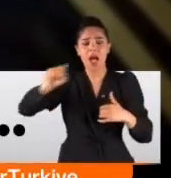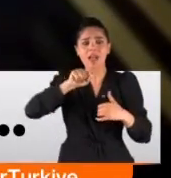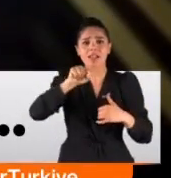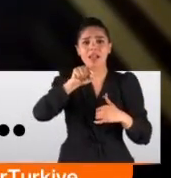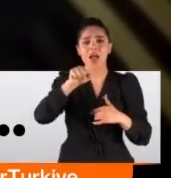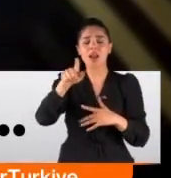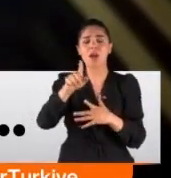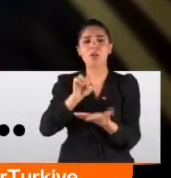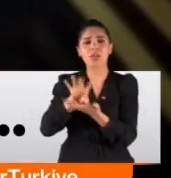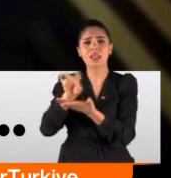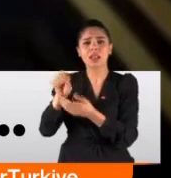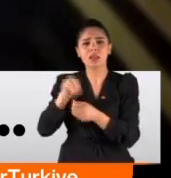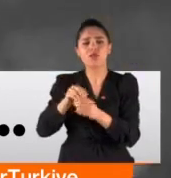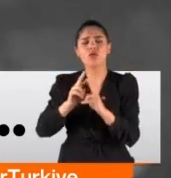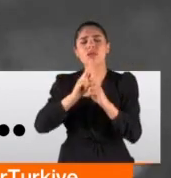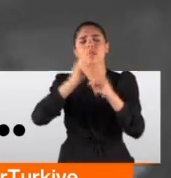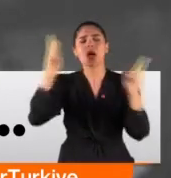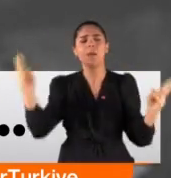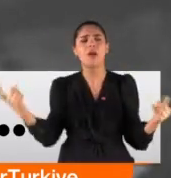temizlemek için sabaha kadar çatıştı.